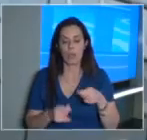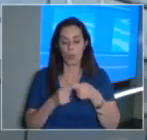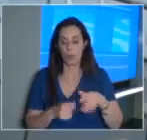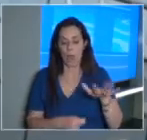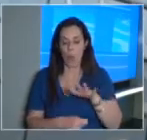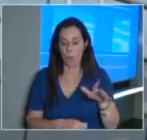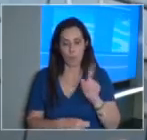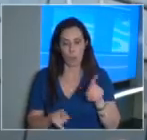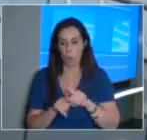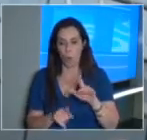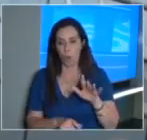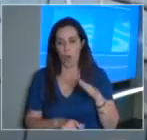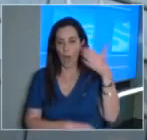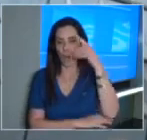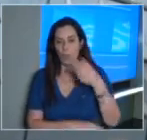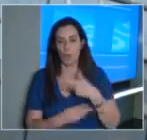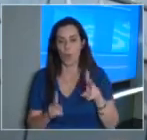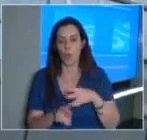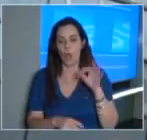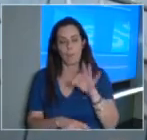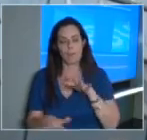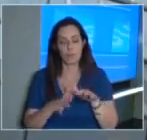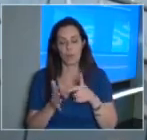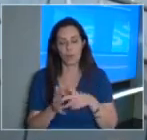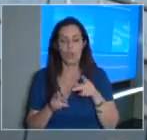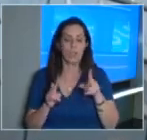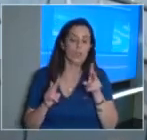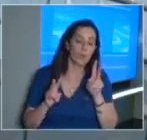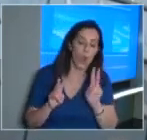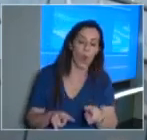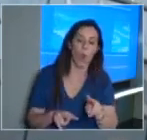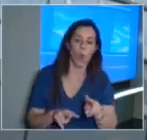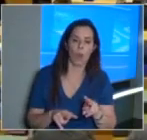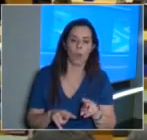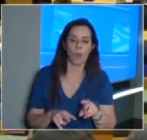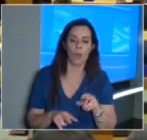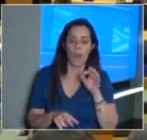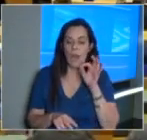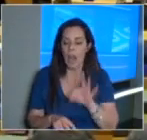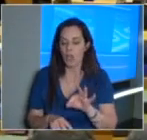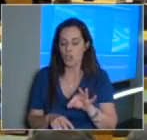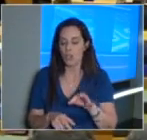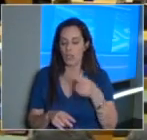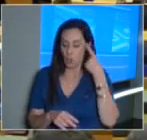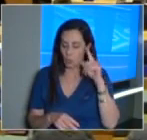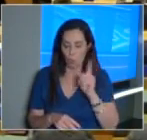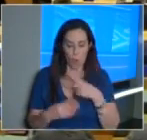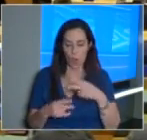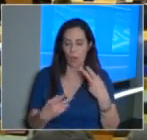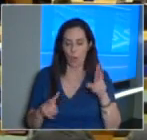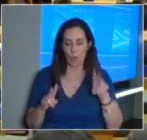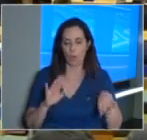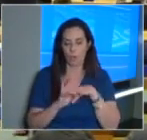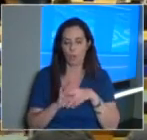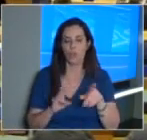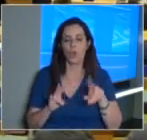כמו של פרלמנט לאומי, אין לו יכולת להפיל ממשלה, הוא יכול להכשיל יוזמות של הנציבות, אין לו יכולת חקיקה, הוא יכול